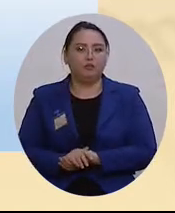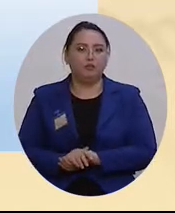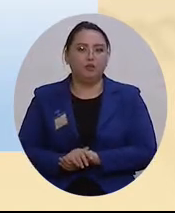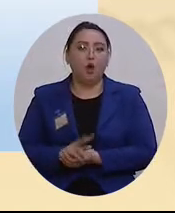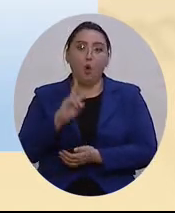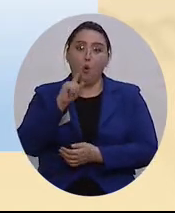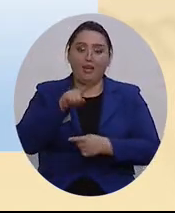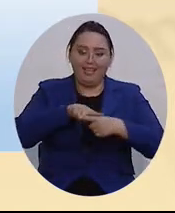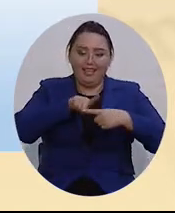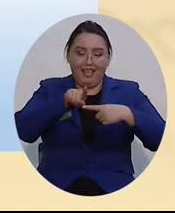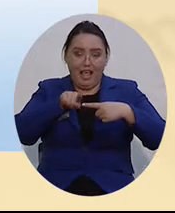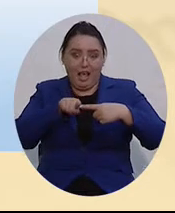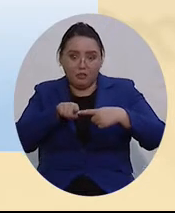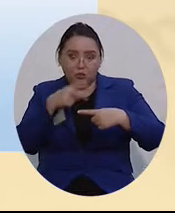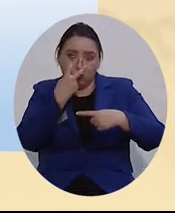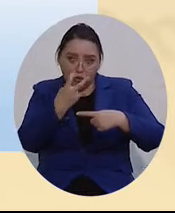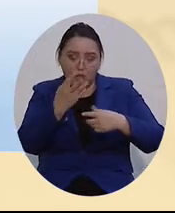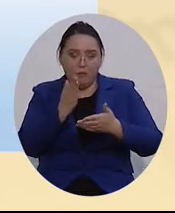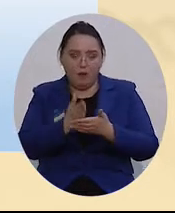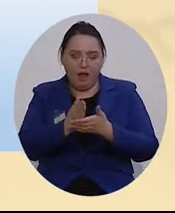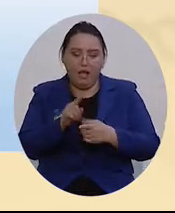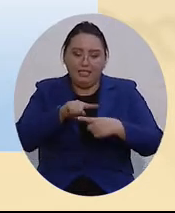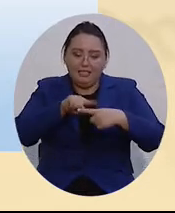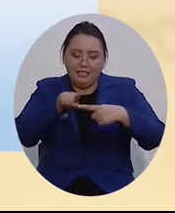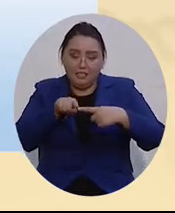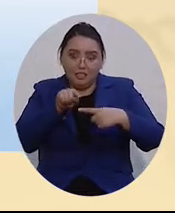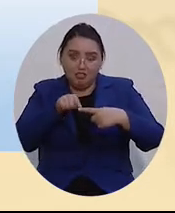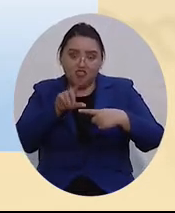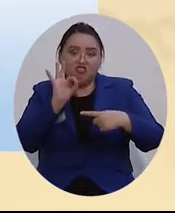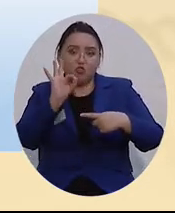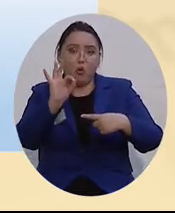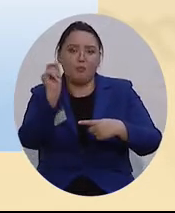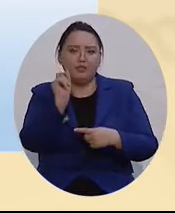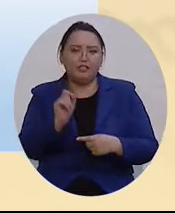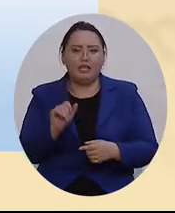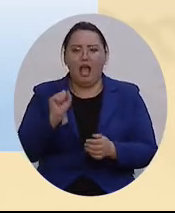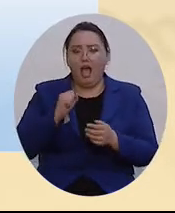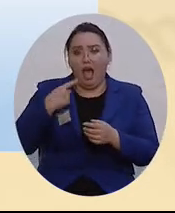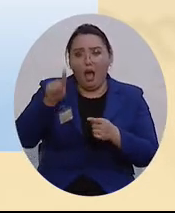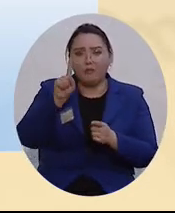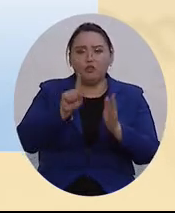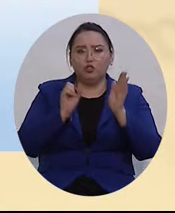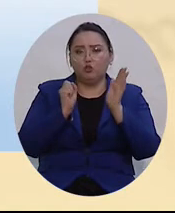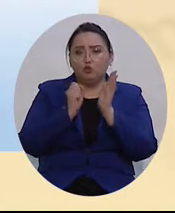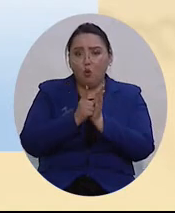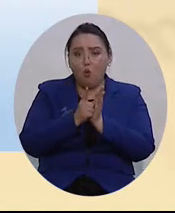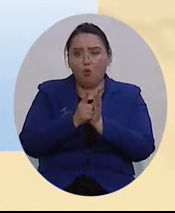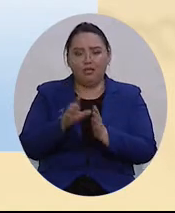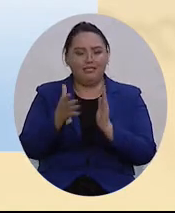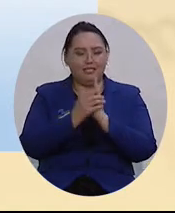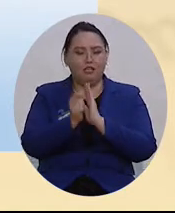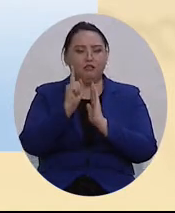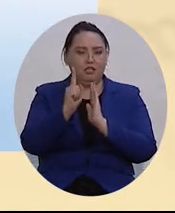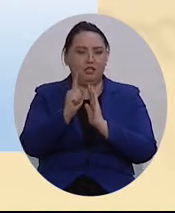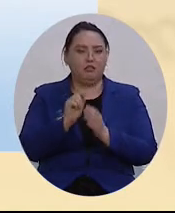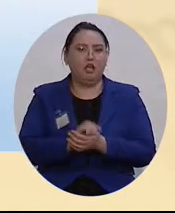тухай үзсэн. Тэгэхээр үгийн язгуур үзэг зөв бичих бол хамгийн чухал чадварын нэг. За тэгэхээр тухайн үгний язгуур эгшгээр